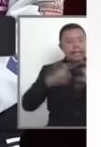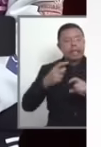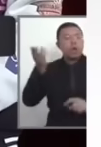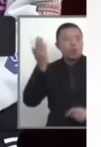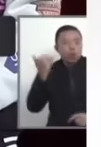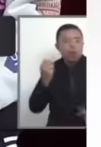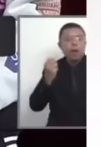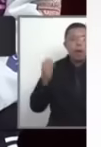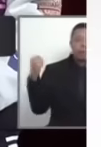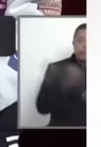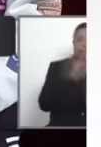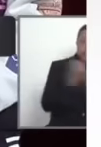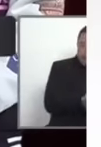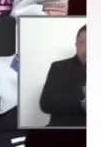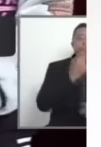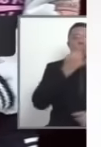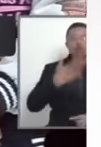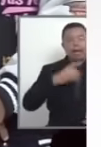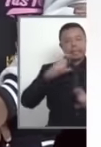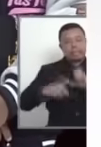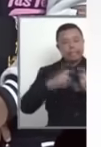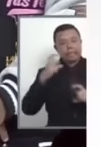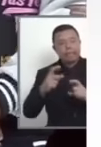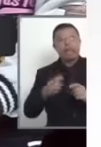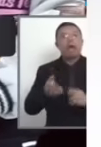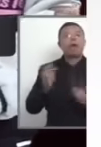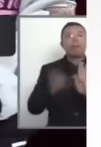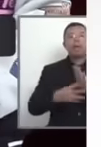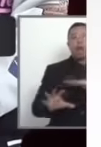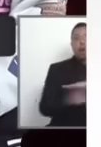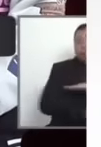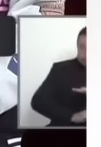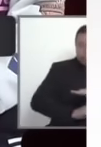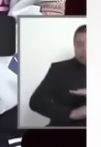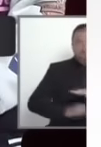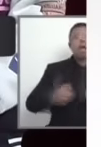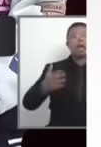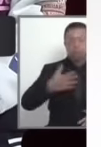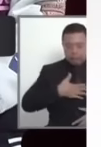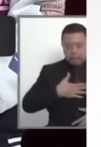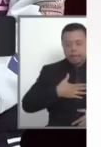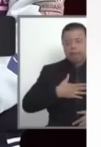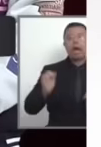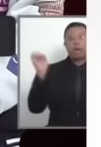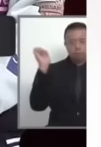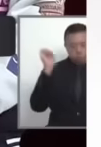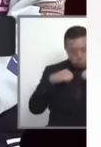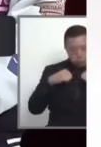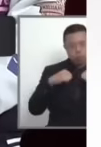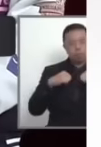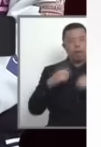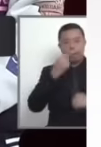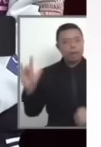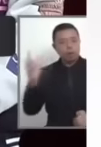pendukung-pendukung Pak Jokowi yang saat ini bisa jadi itu sudah menjatuhkan pilihannya di 02. Nah yang terakhir